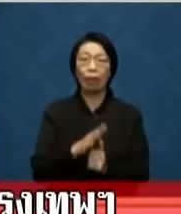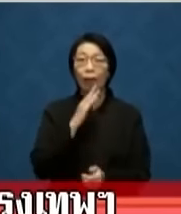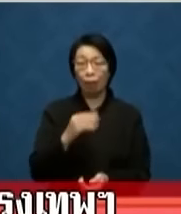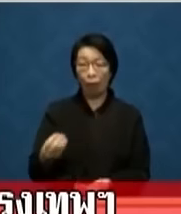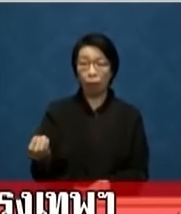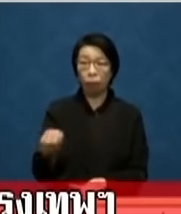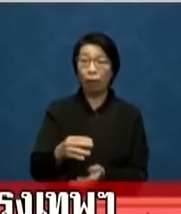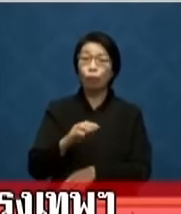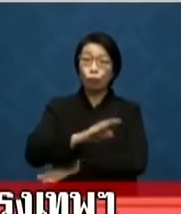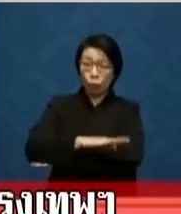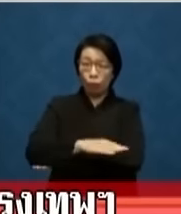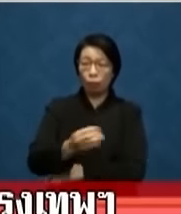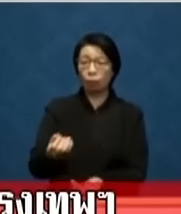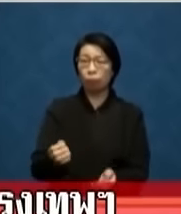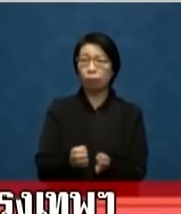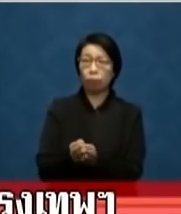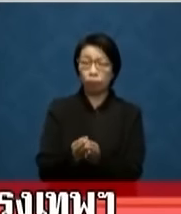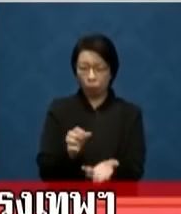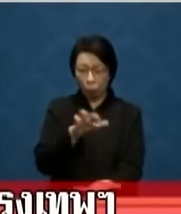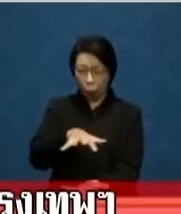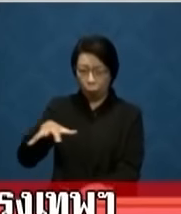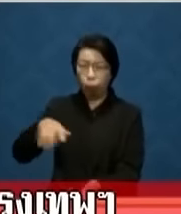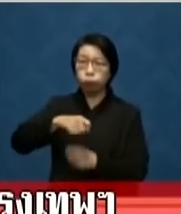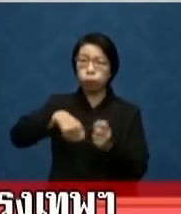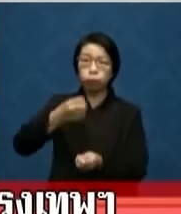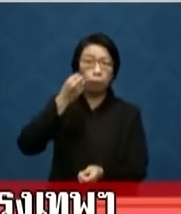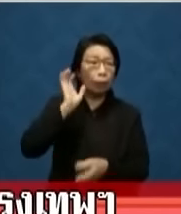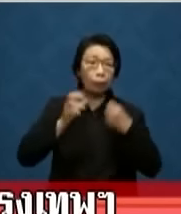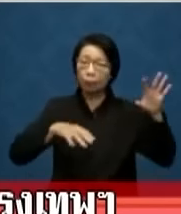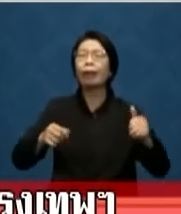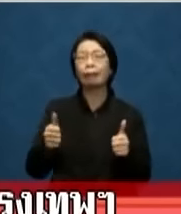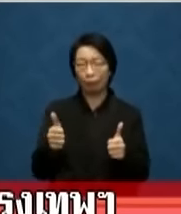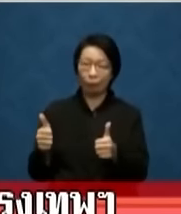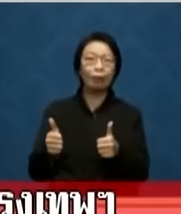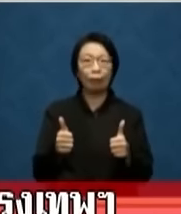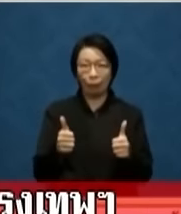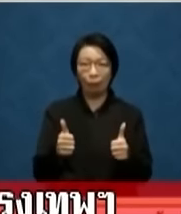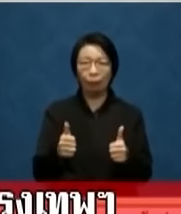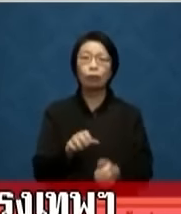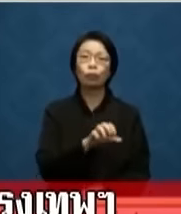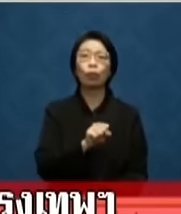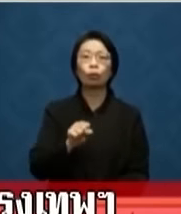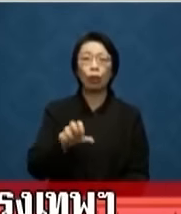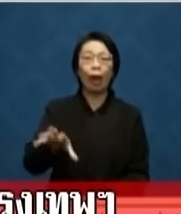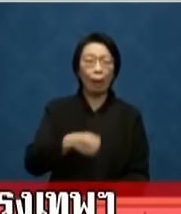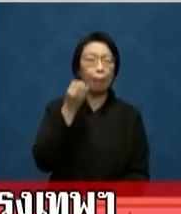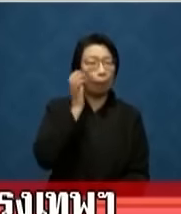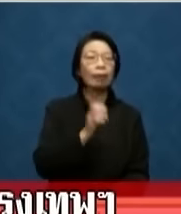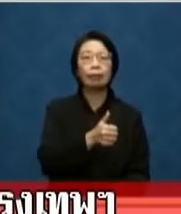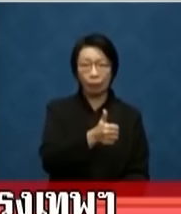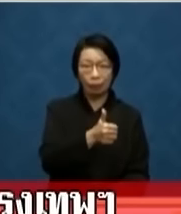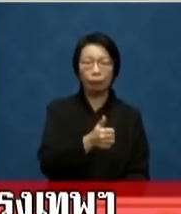ที่เก็บอยู่แล้วเลยคิดว่าไม่มีกฎหมายไหนห้ามรับประทานอาหารในสภาหรือว่าห้ามเอาอาหารกลับบ้าน